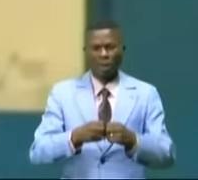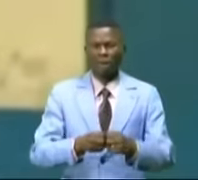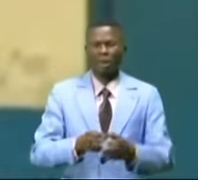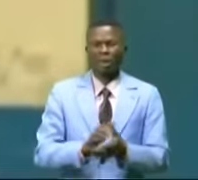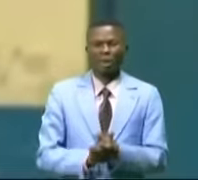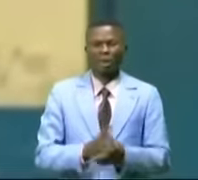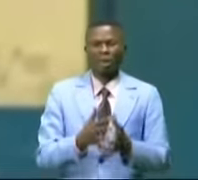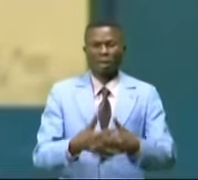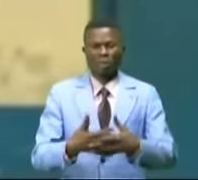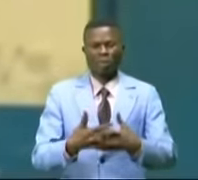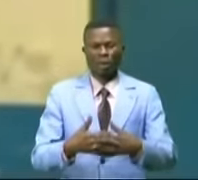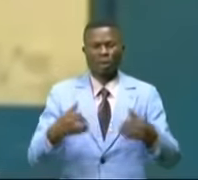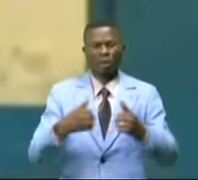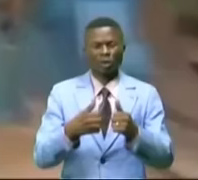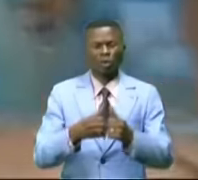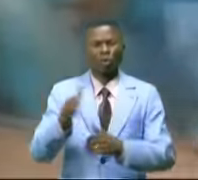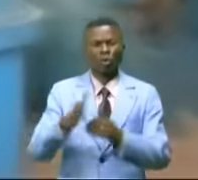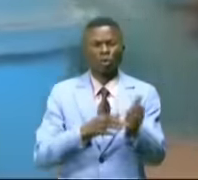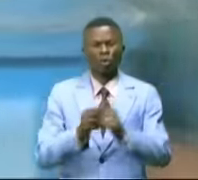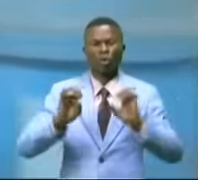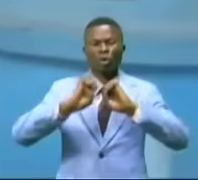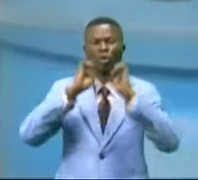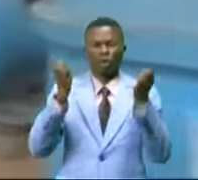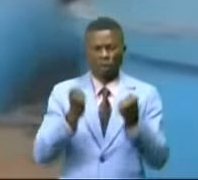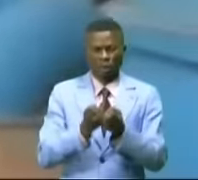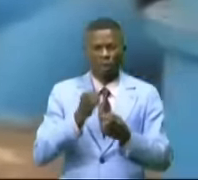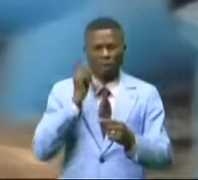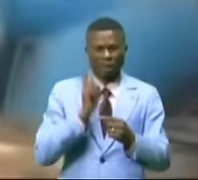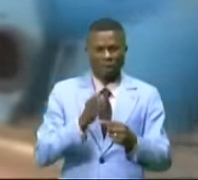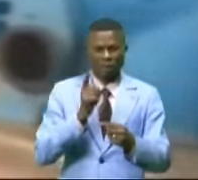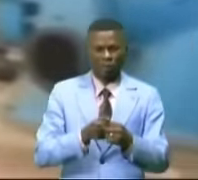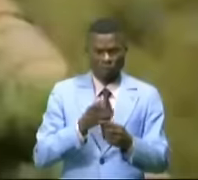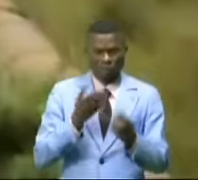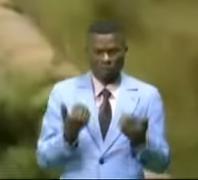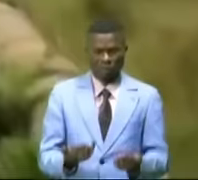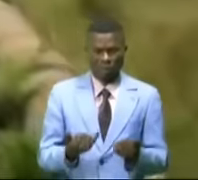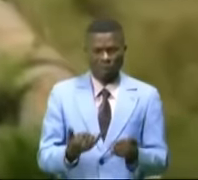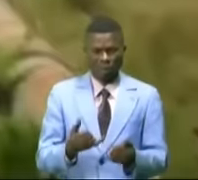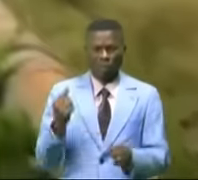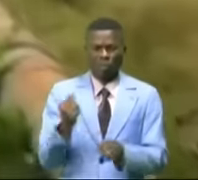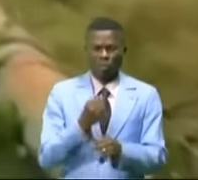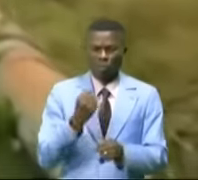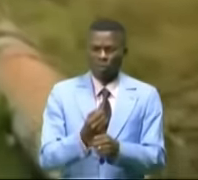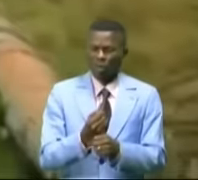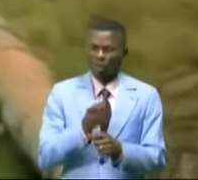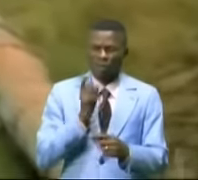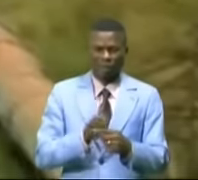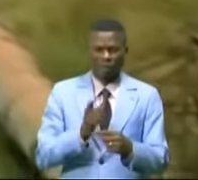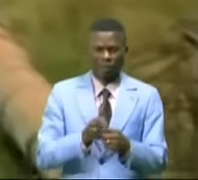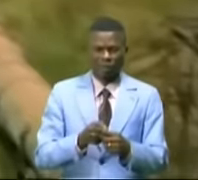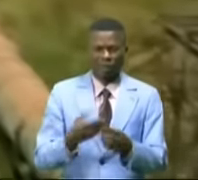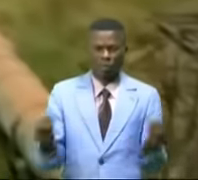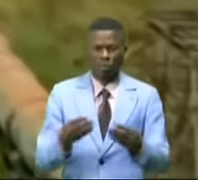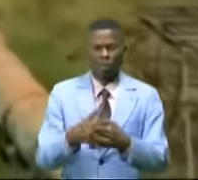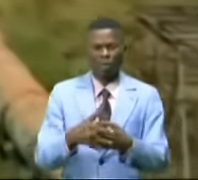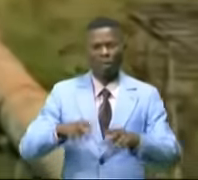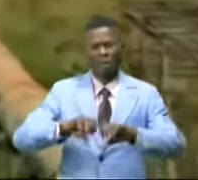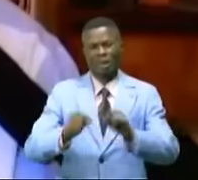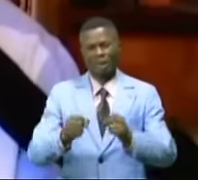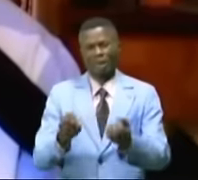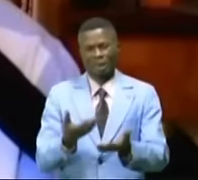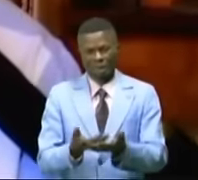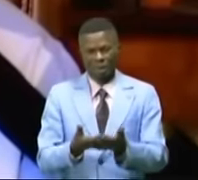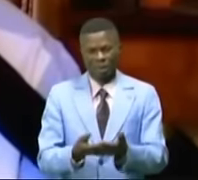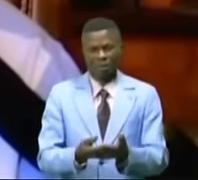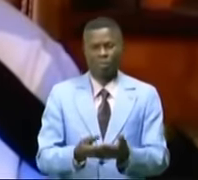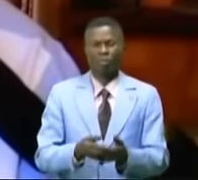de matériel de l'électrocumon, société qui se trouve en difficulté énorme actuellement pour satisfaire la population de l'Ituri qui ne sait à quel sens se vouer.